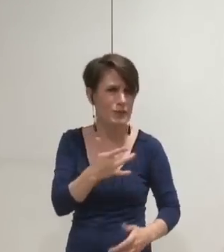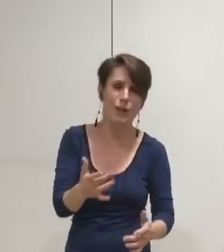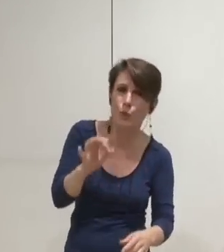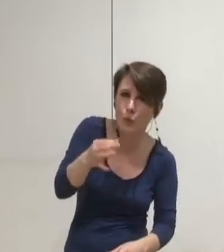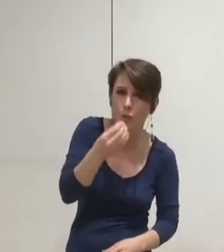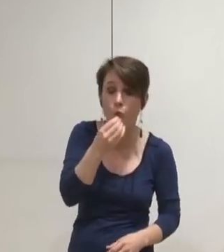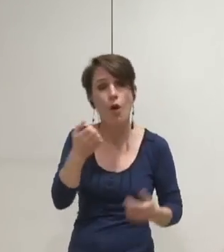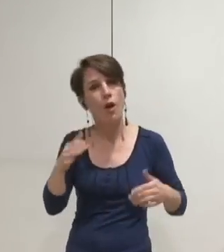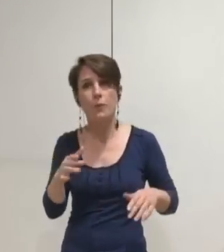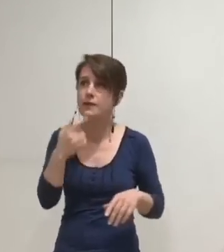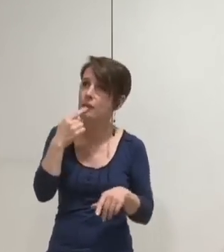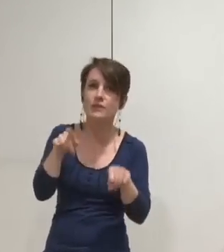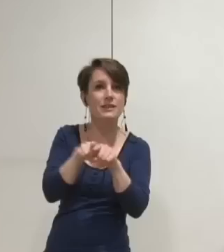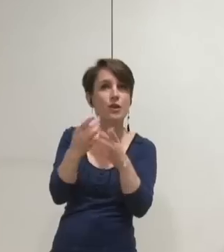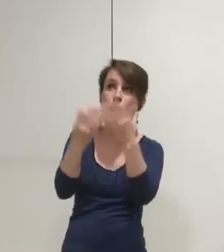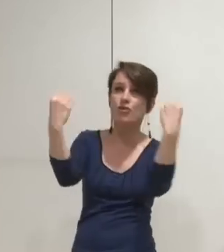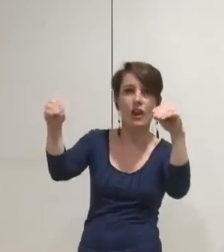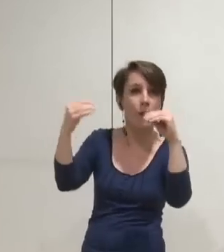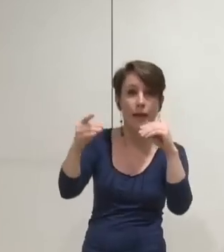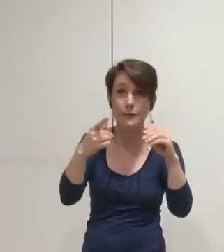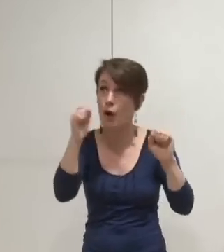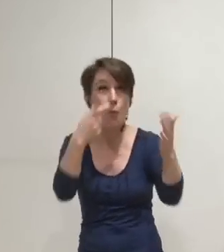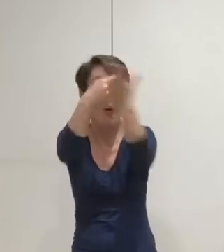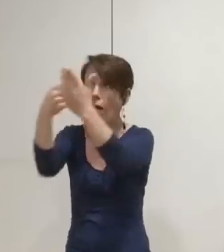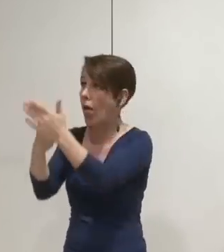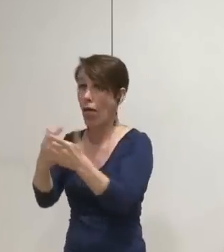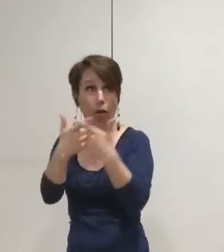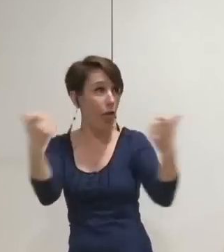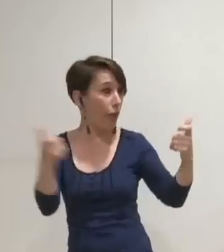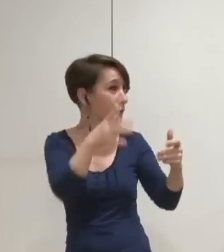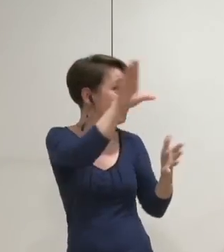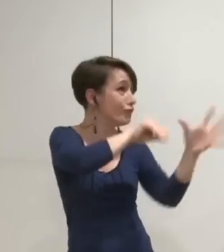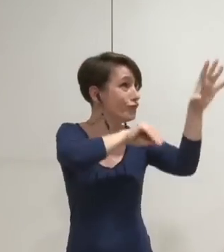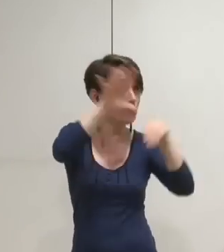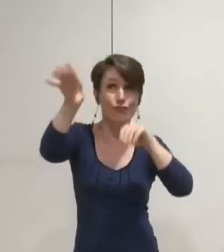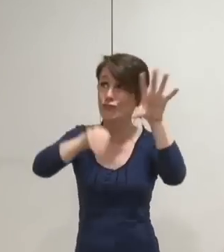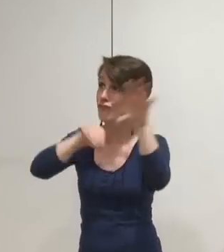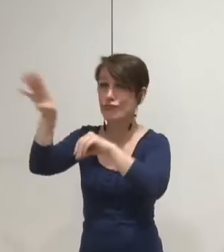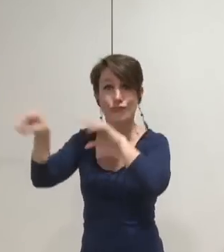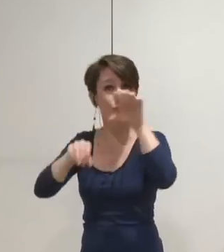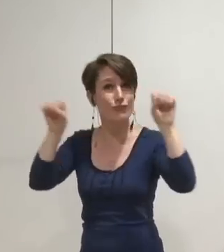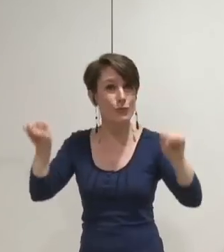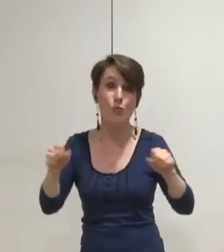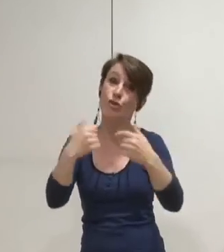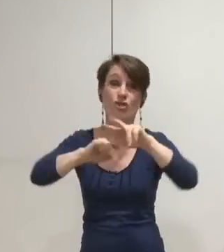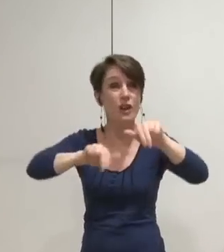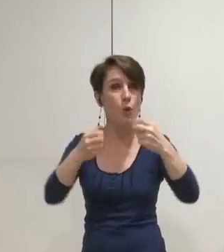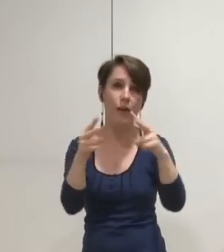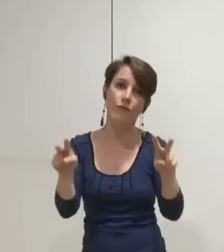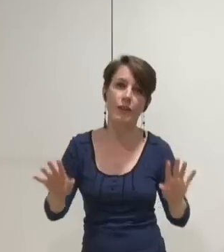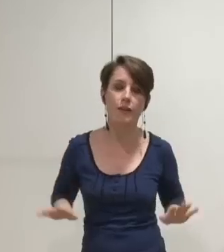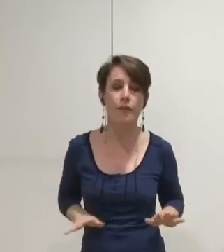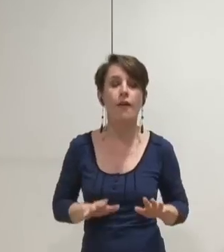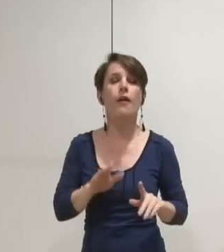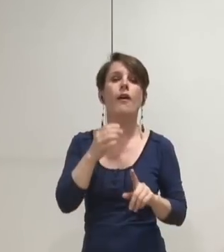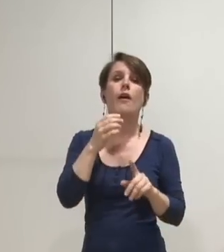à la Samaritaine on trouve vraiment TR on trouve vraiment de tout dans votre contrat de plan dans contrat de ville pardon de la